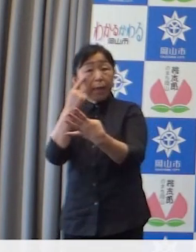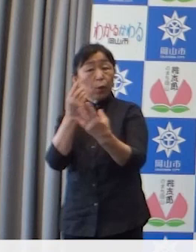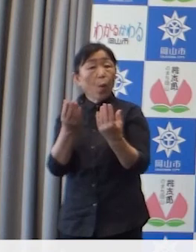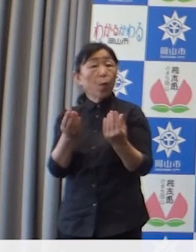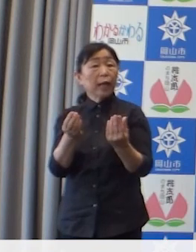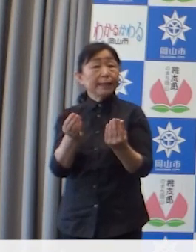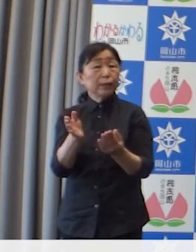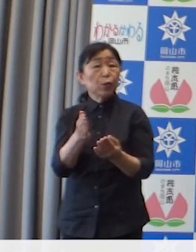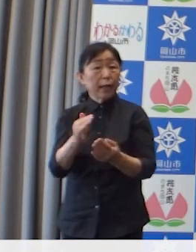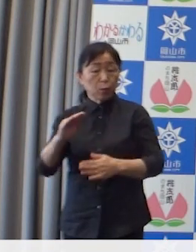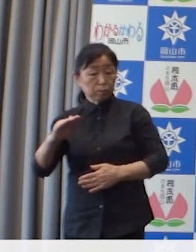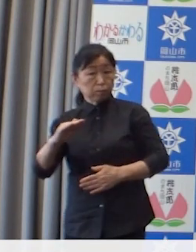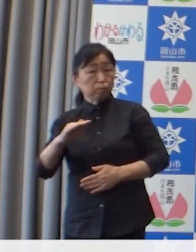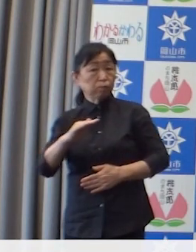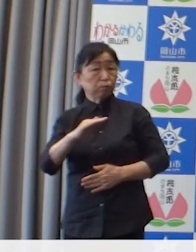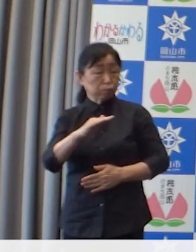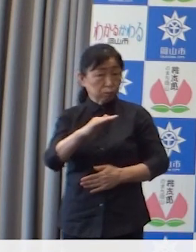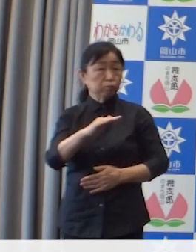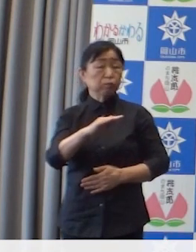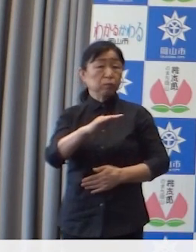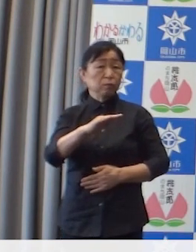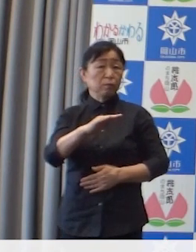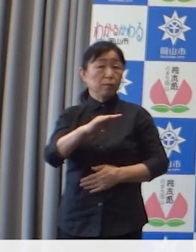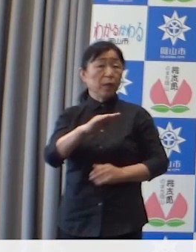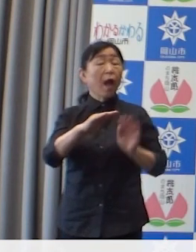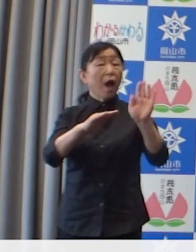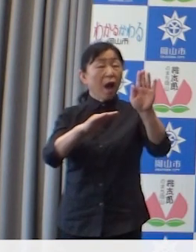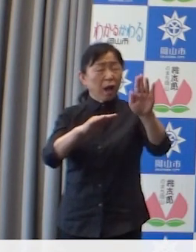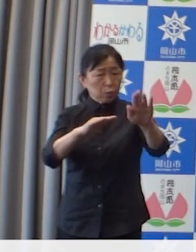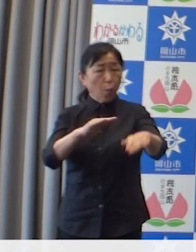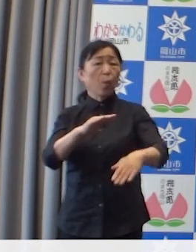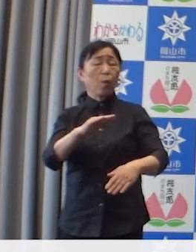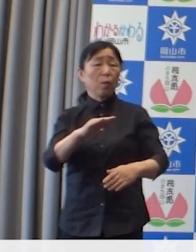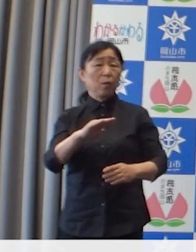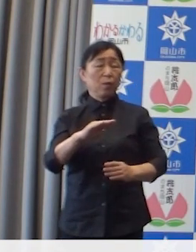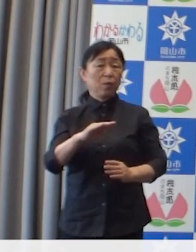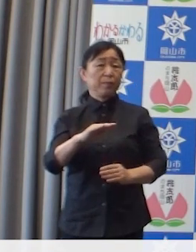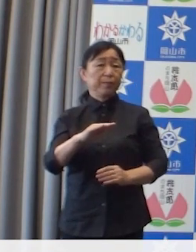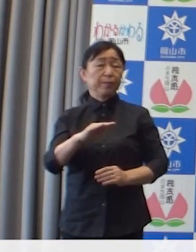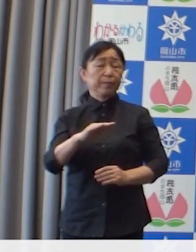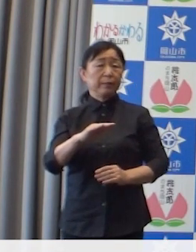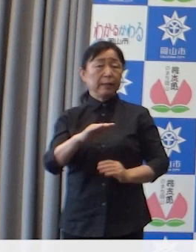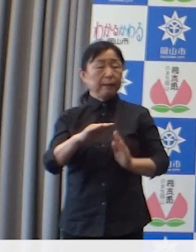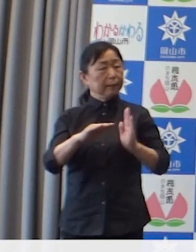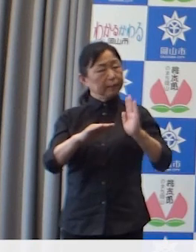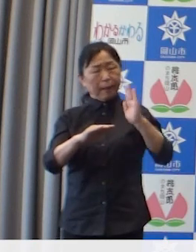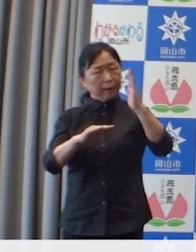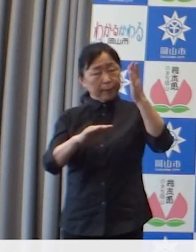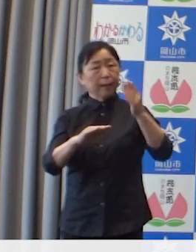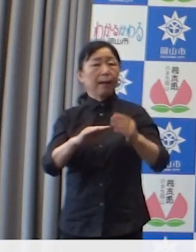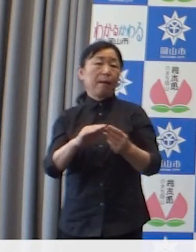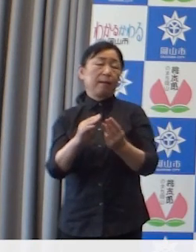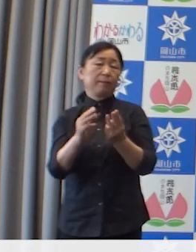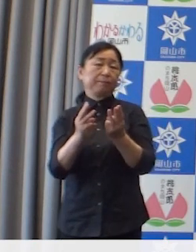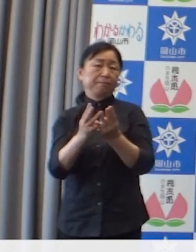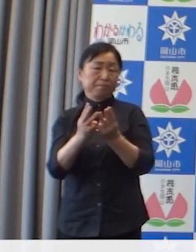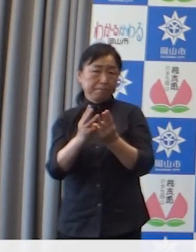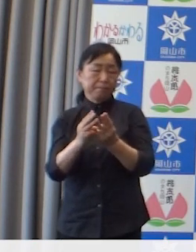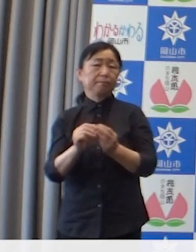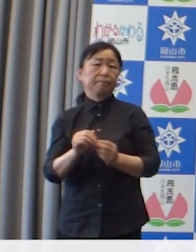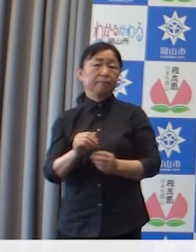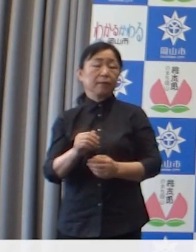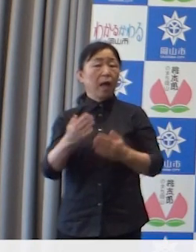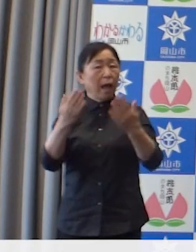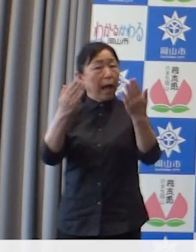ますよね。でそこからなかなか 4回目、